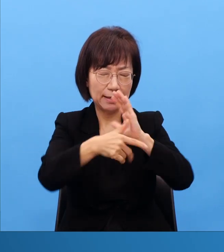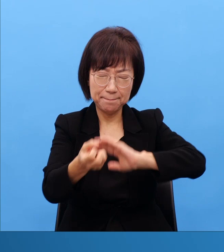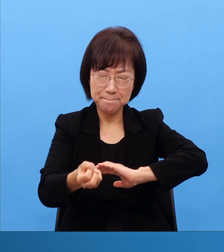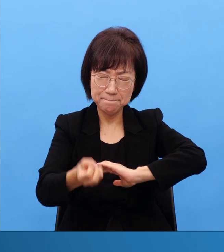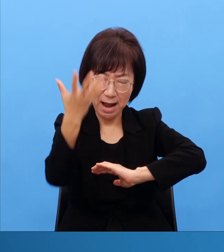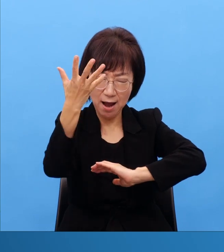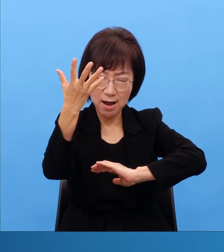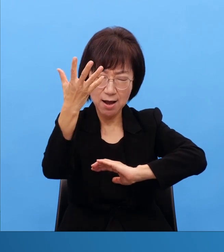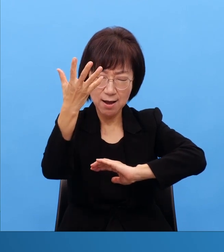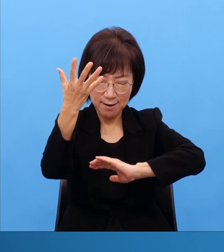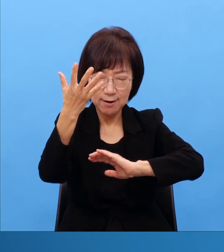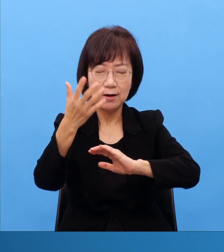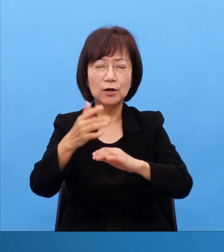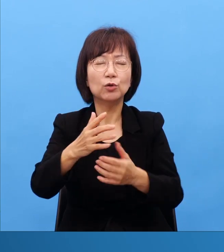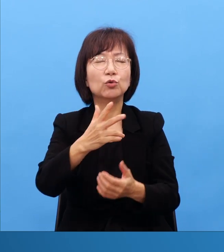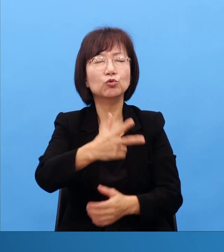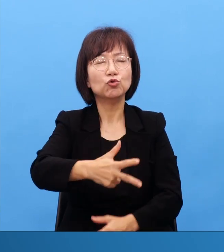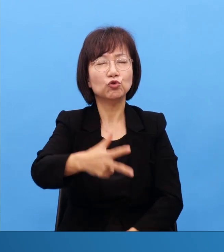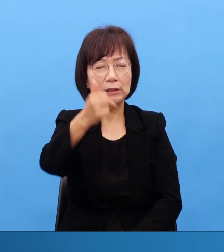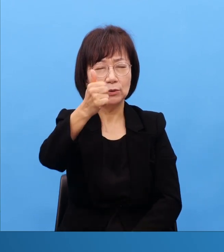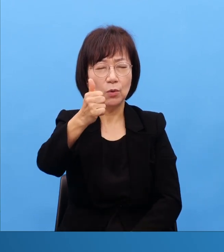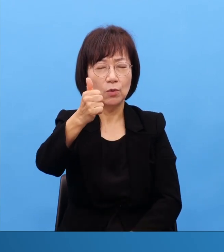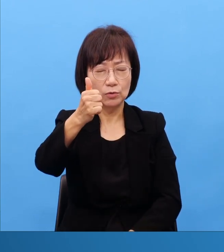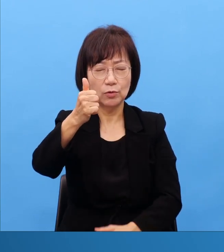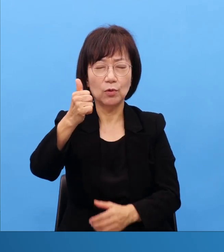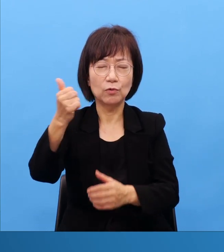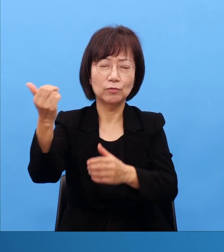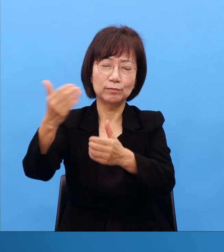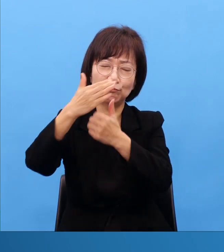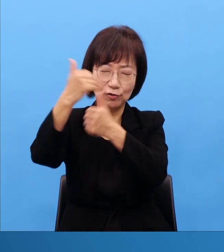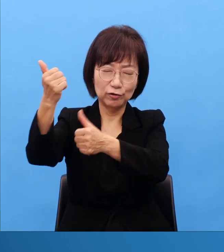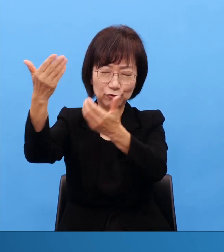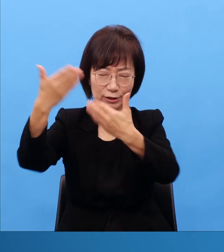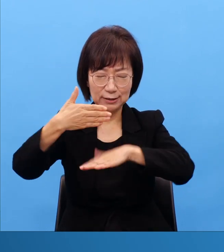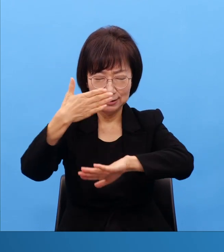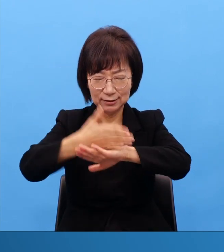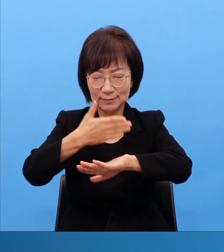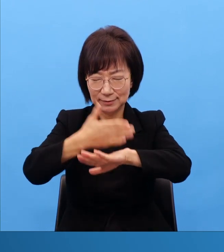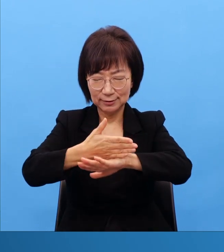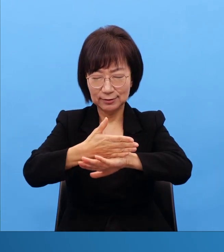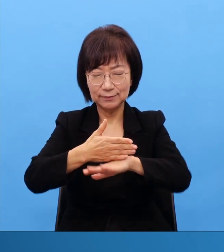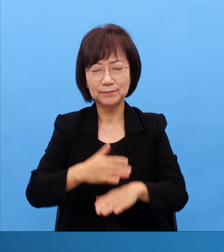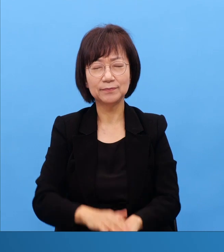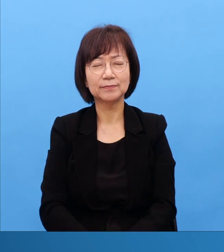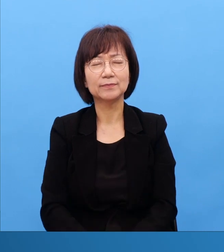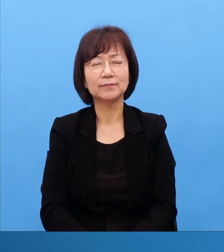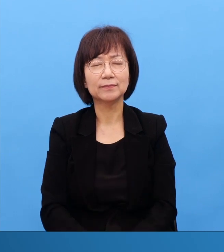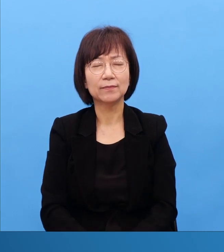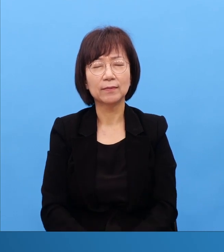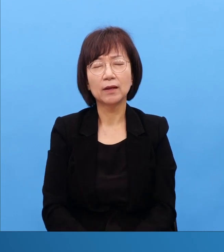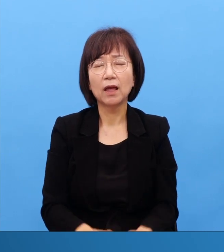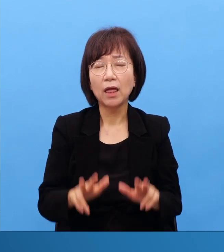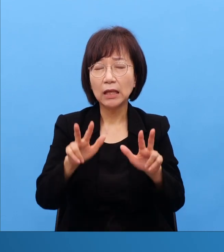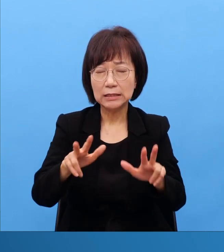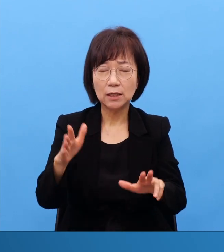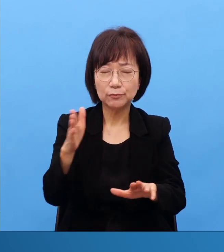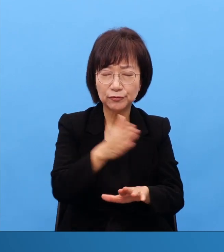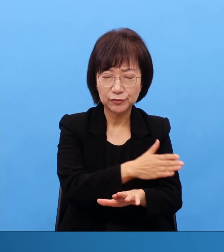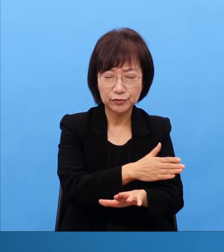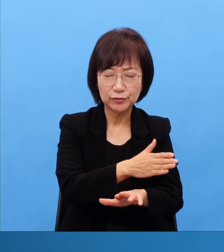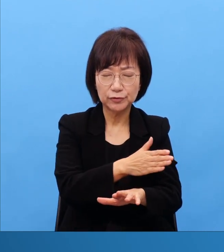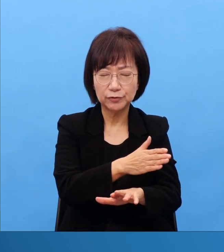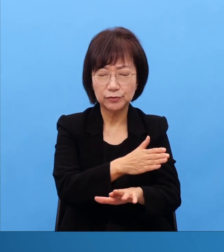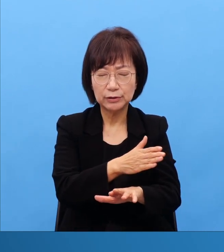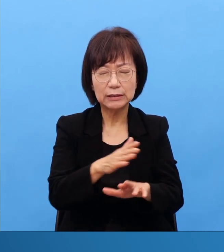spiritual battle that's taking place right now. We thank you for calling us as the main figures to prevail inside of that battle. 이제는 세계 교회들까지